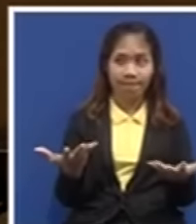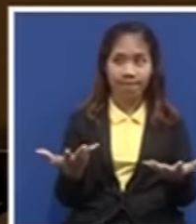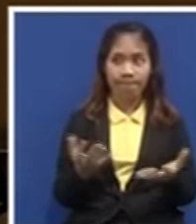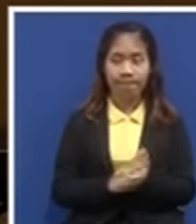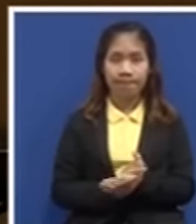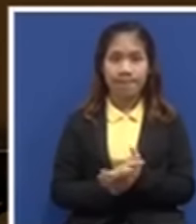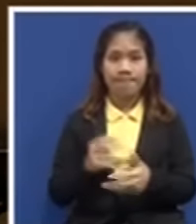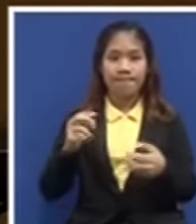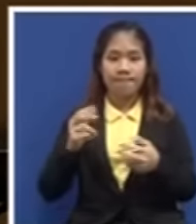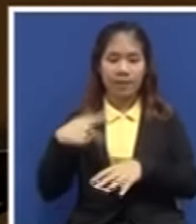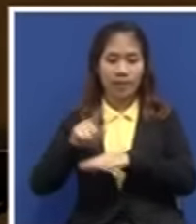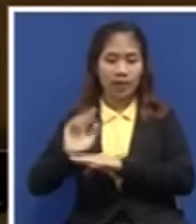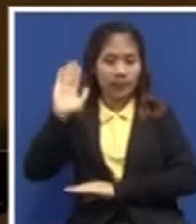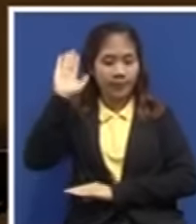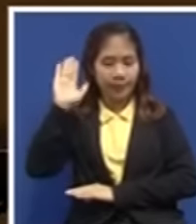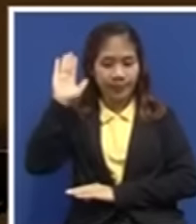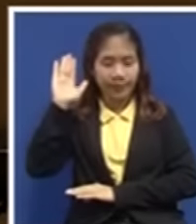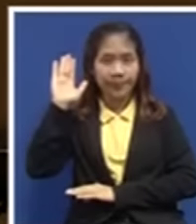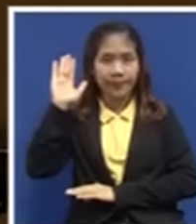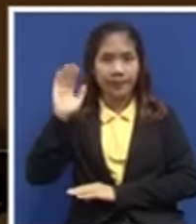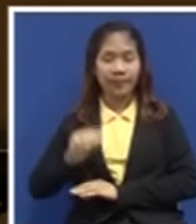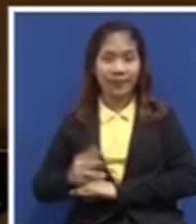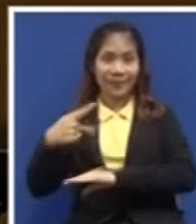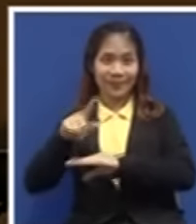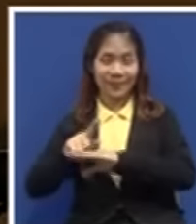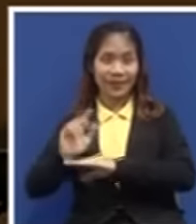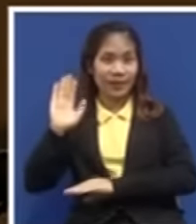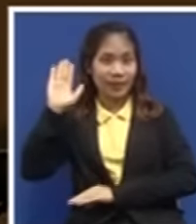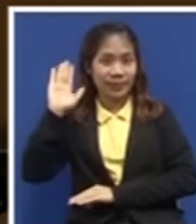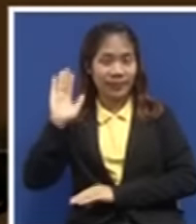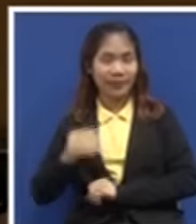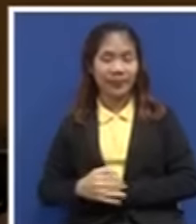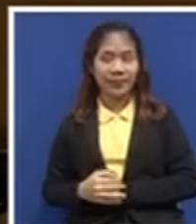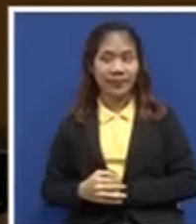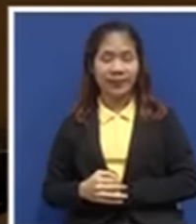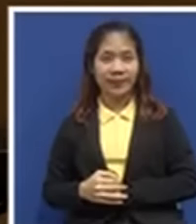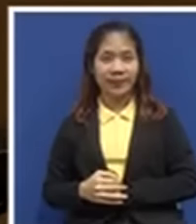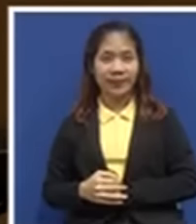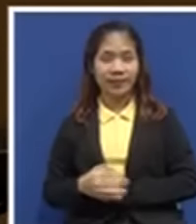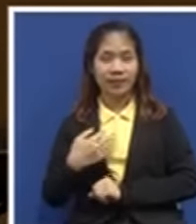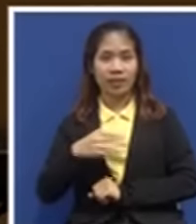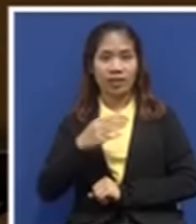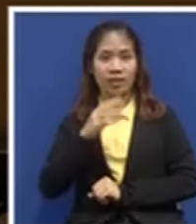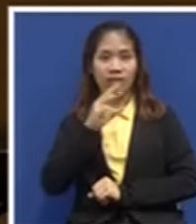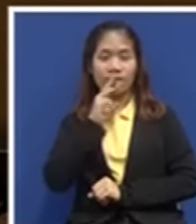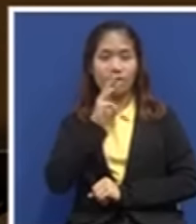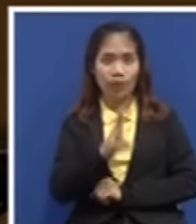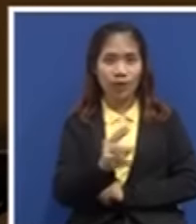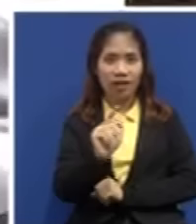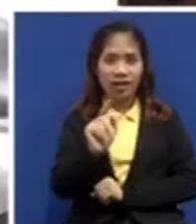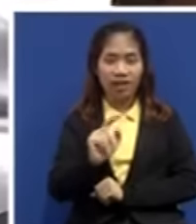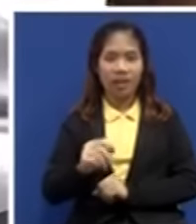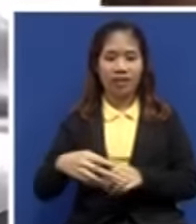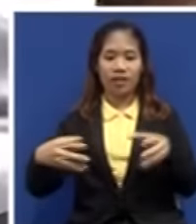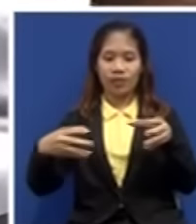ครับท่านประธานครับ ครับ ท่านประธานครับเขากล่าวหาว่ารัฐบ